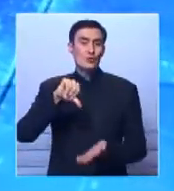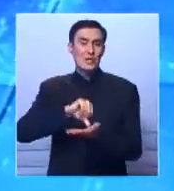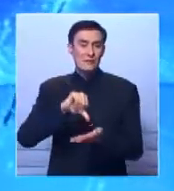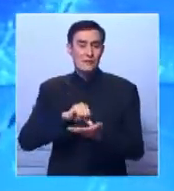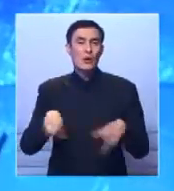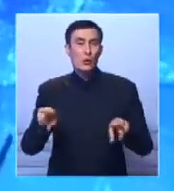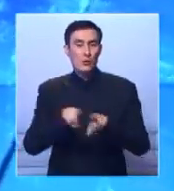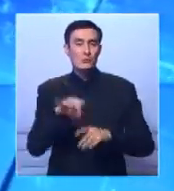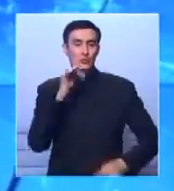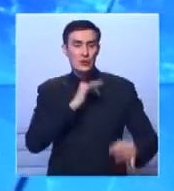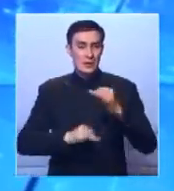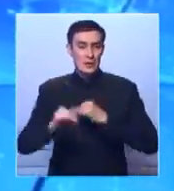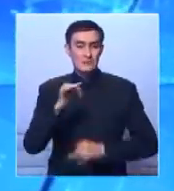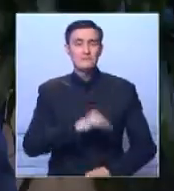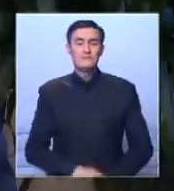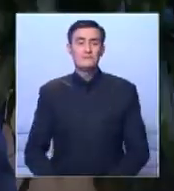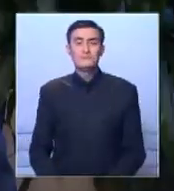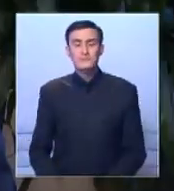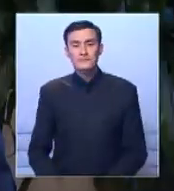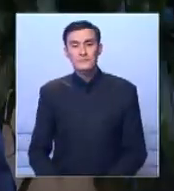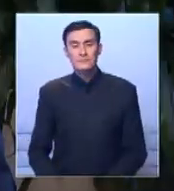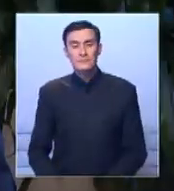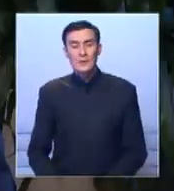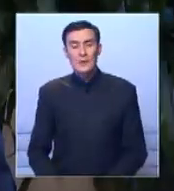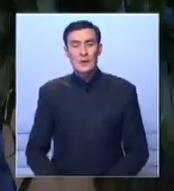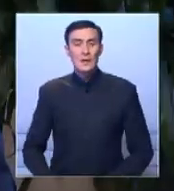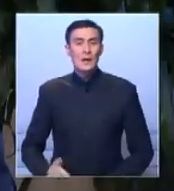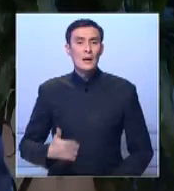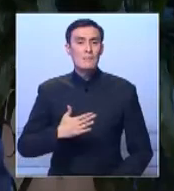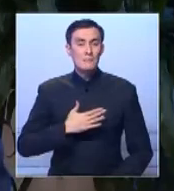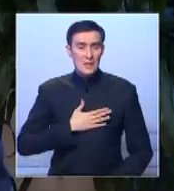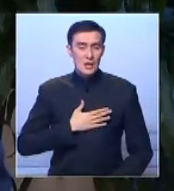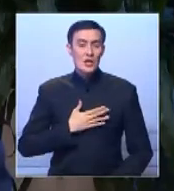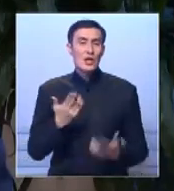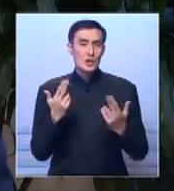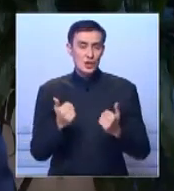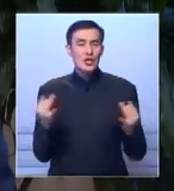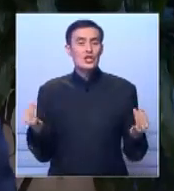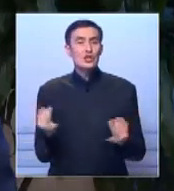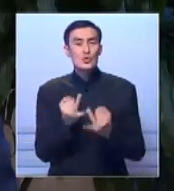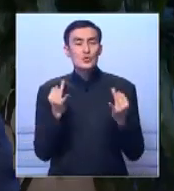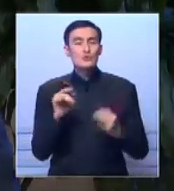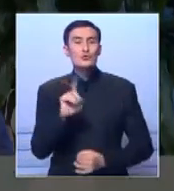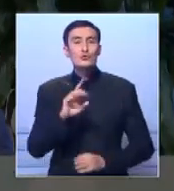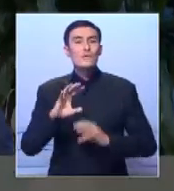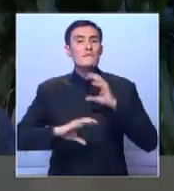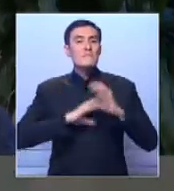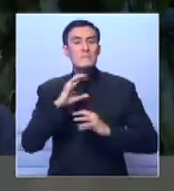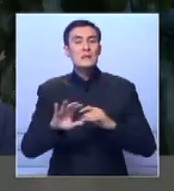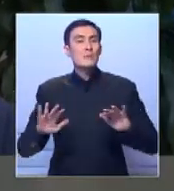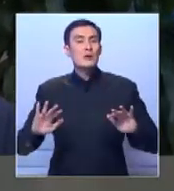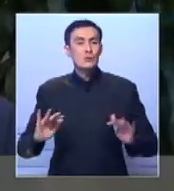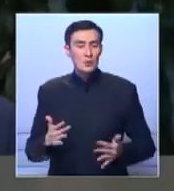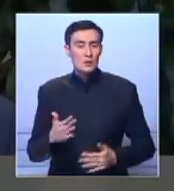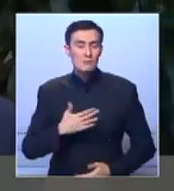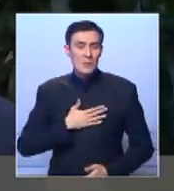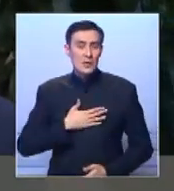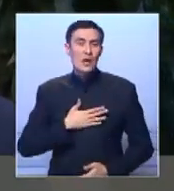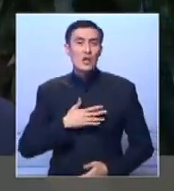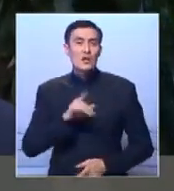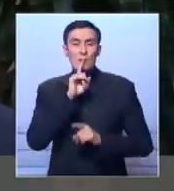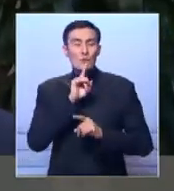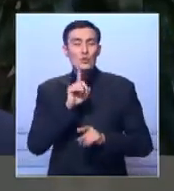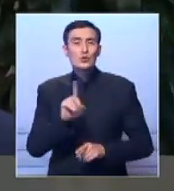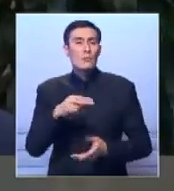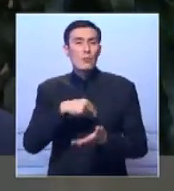подобном обсуждении. Мы интересуемся всем, что происходит в мире, но это не означает, что мы сегодня должны что-то